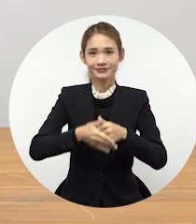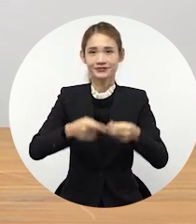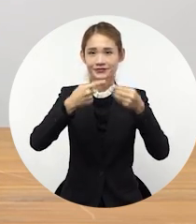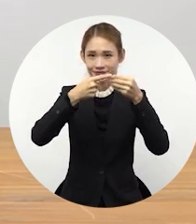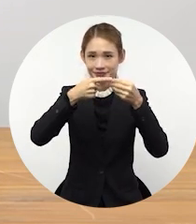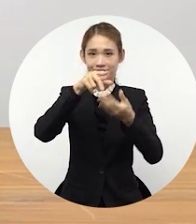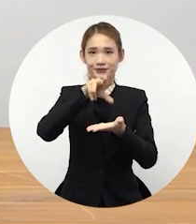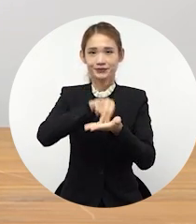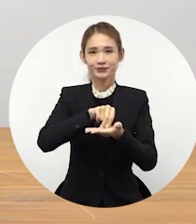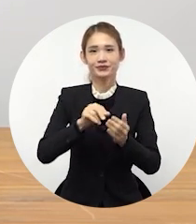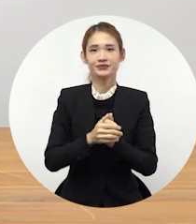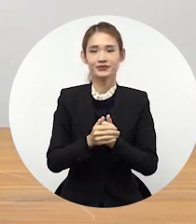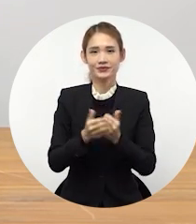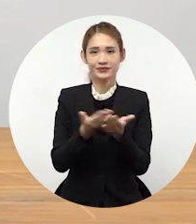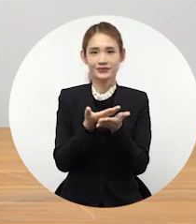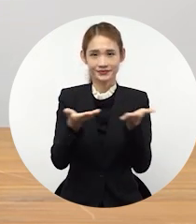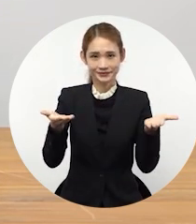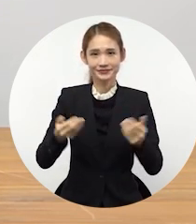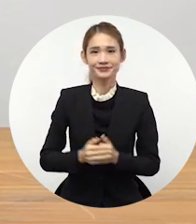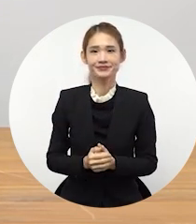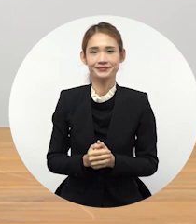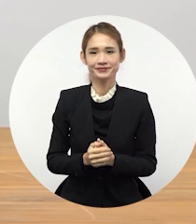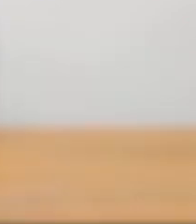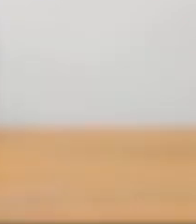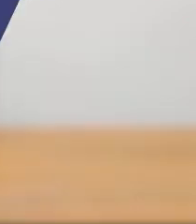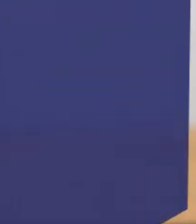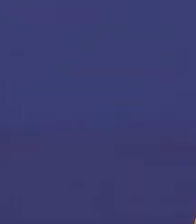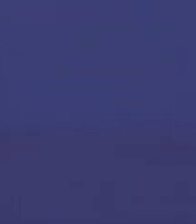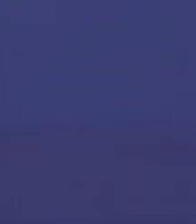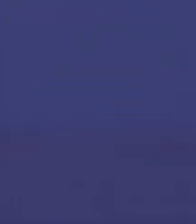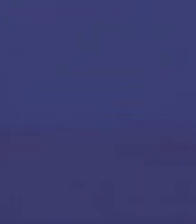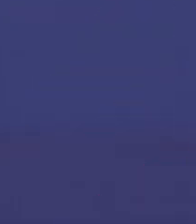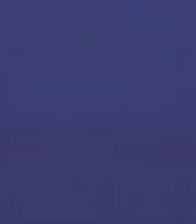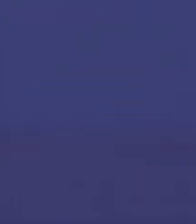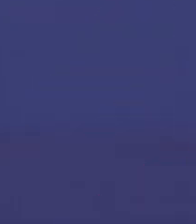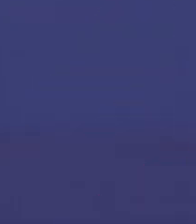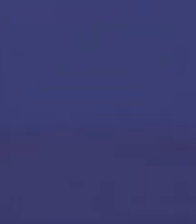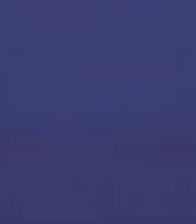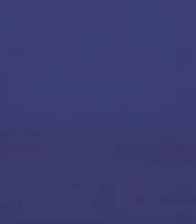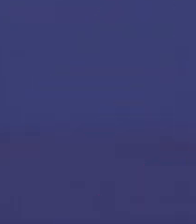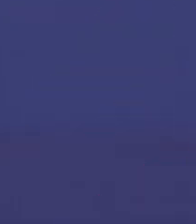드려볼까요? 네, 첫 번째 문제 제가 드리도록 하겠습니다.